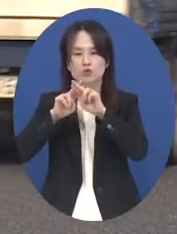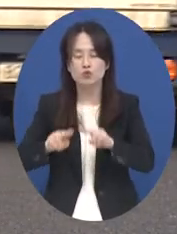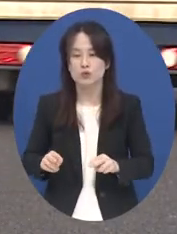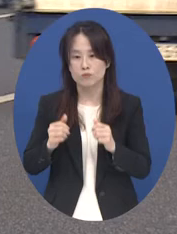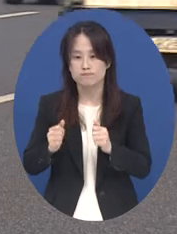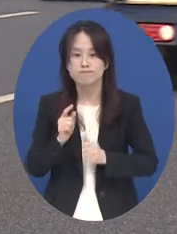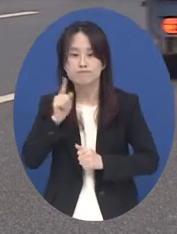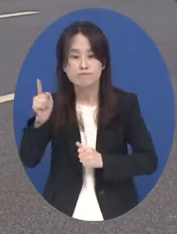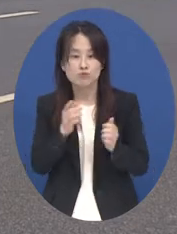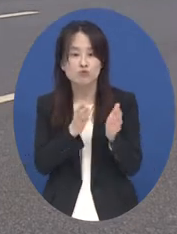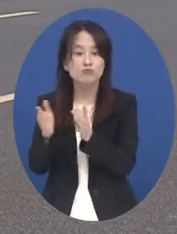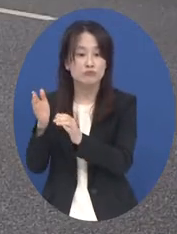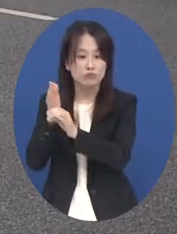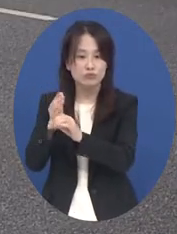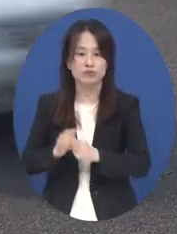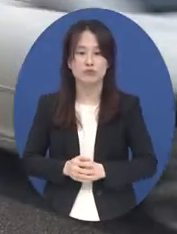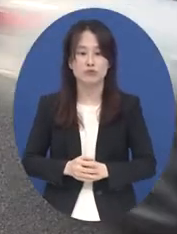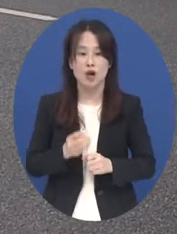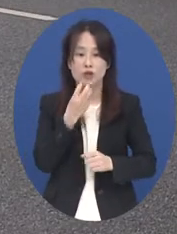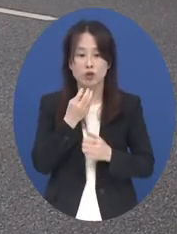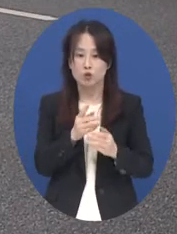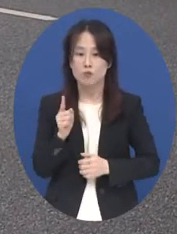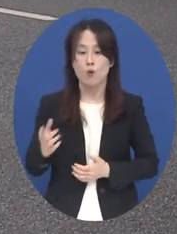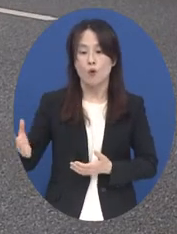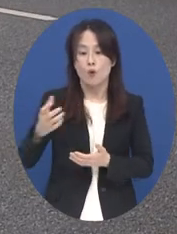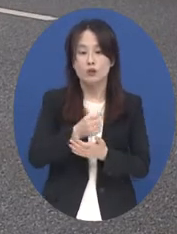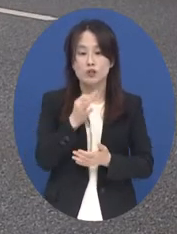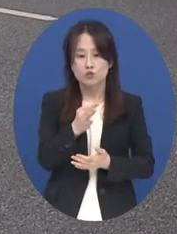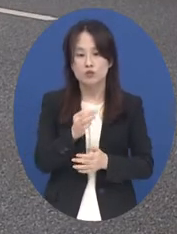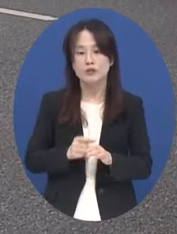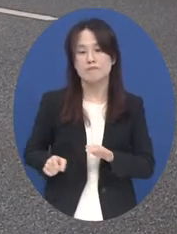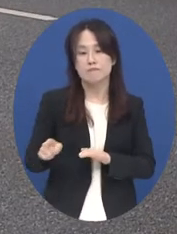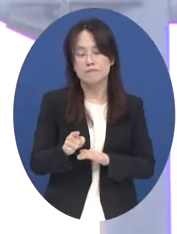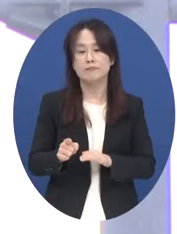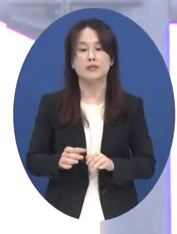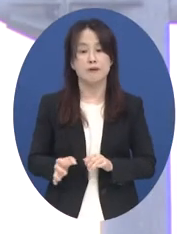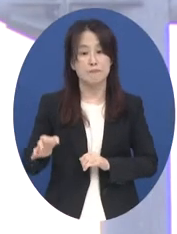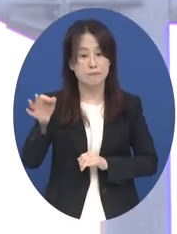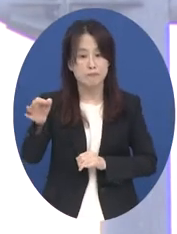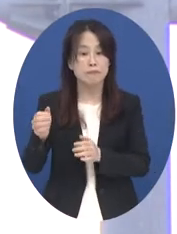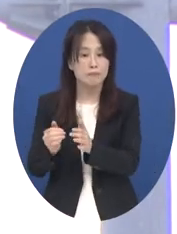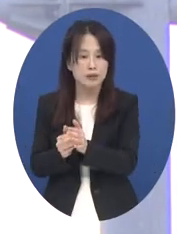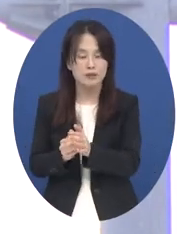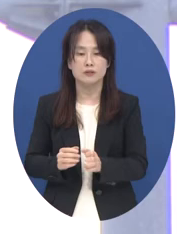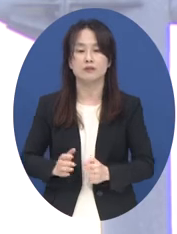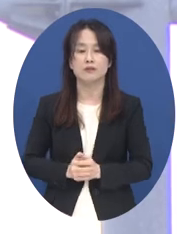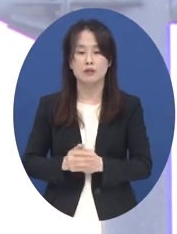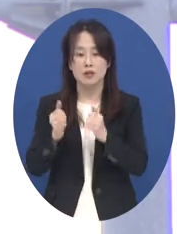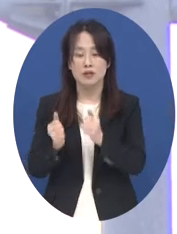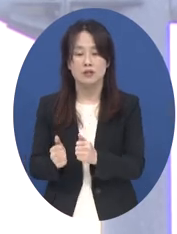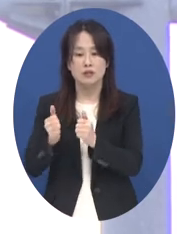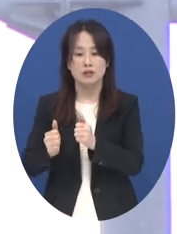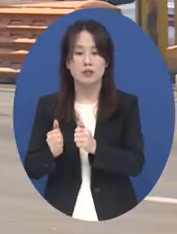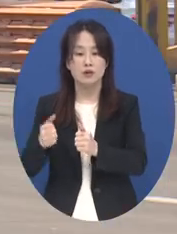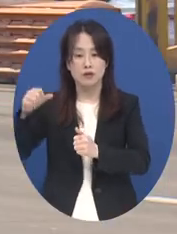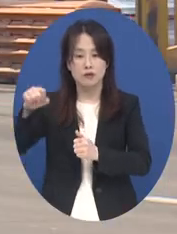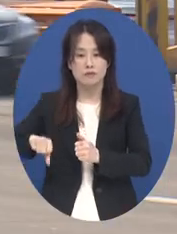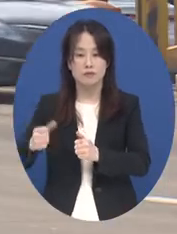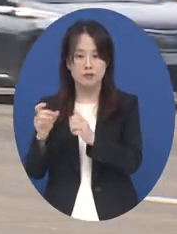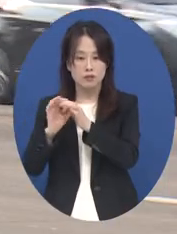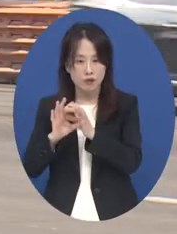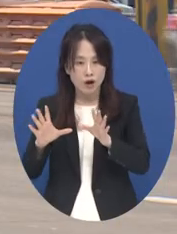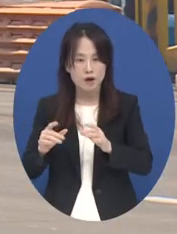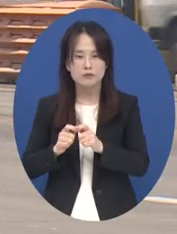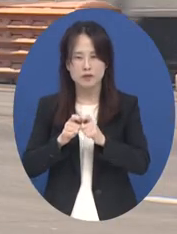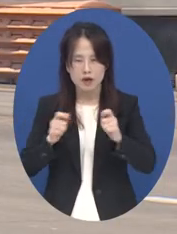소송을 할 수 있는데요. 경기도는 전체 인수금액 중 일부를 선지급하는 방식을 통해 가처분 소송 결과와 관계없이